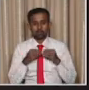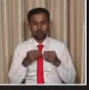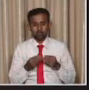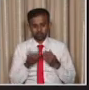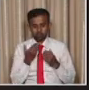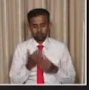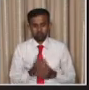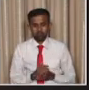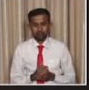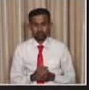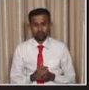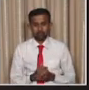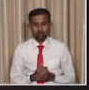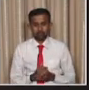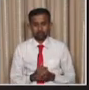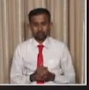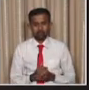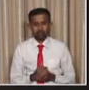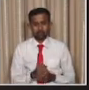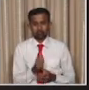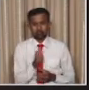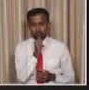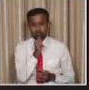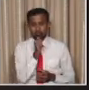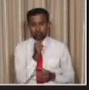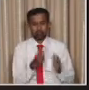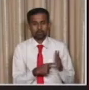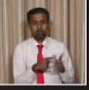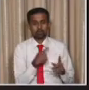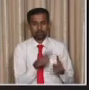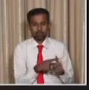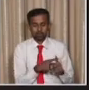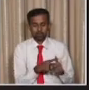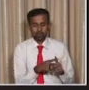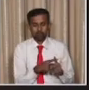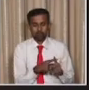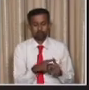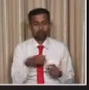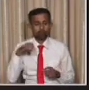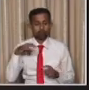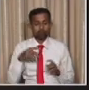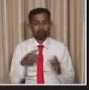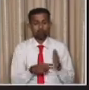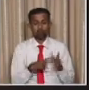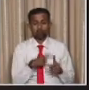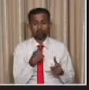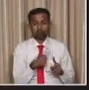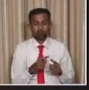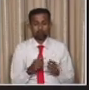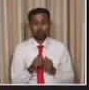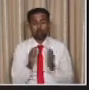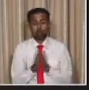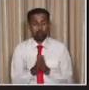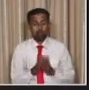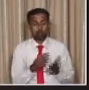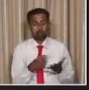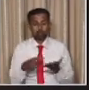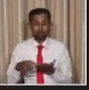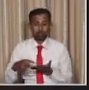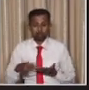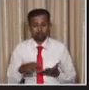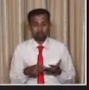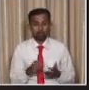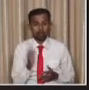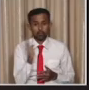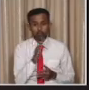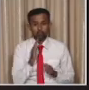වෙලා තියෙන්නේ. දැන් බොන වතුර ටිකටත් බද්දක් විදුලියට බද්දක් මේ සියලුම දේවල් අතර අපිට